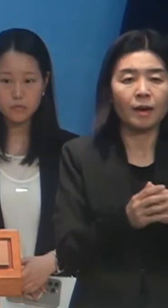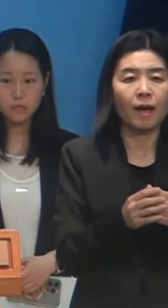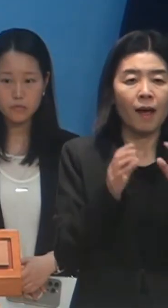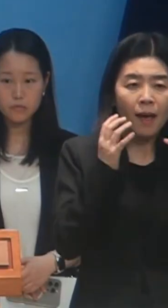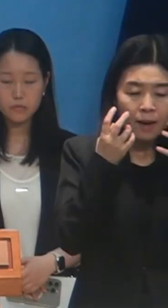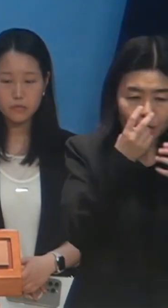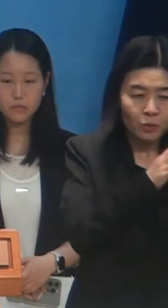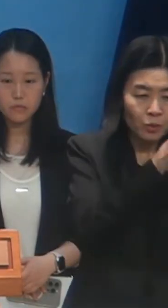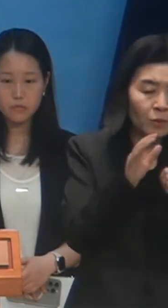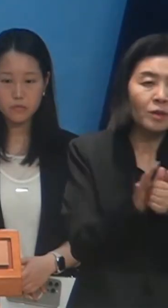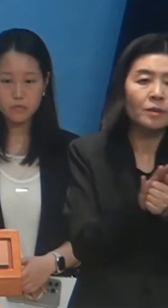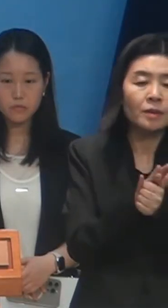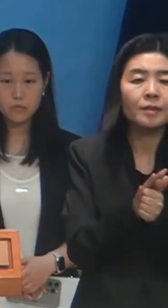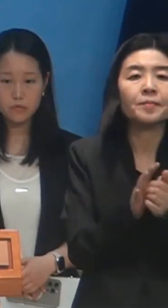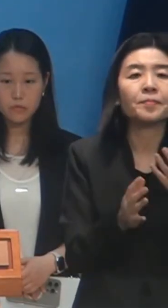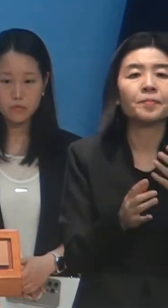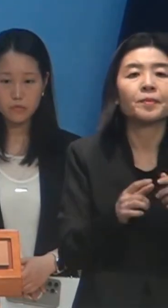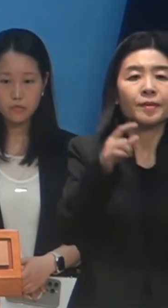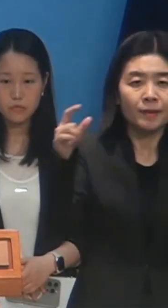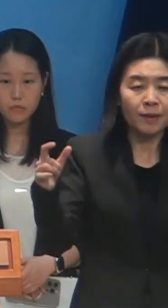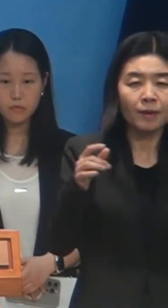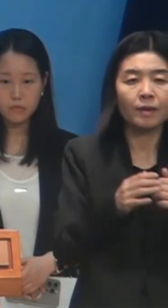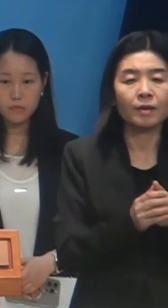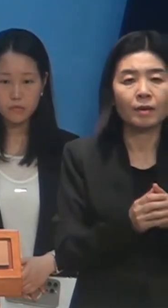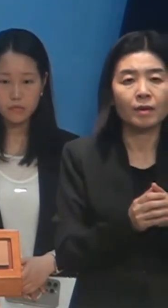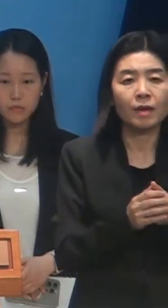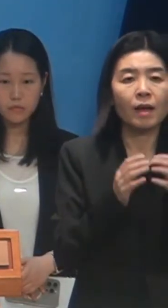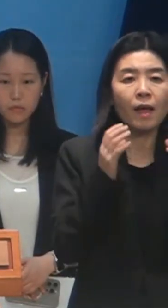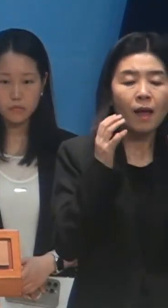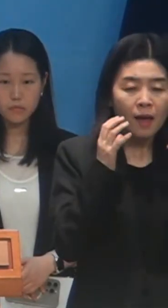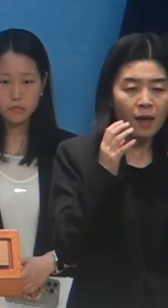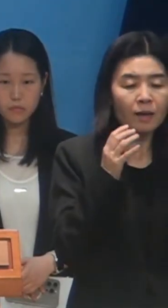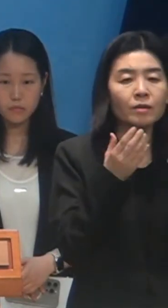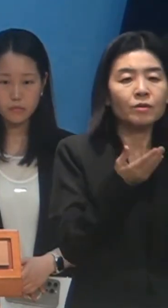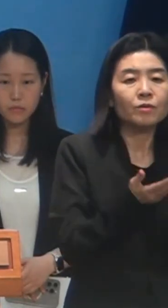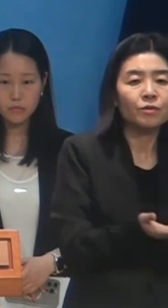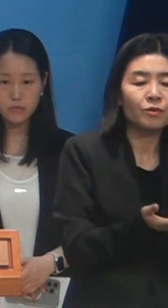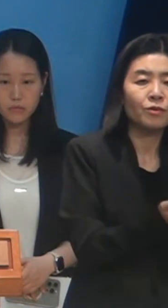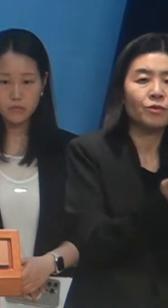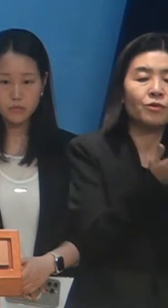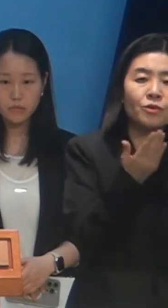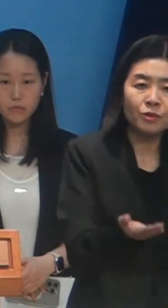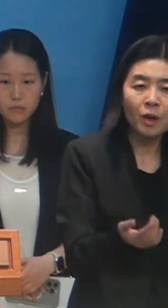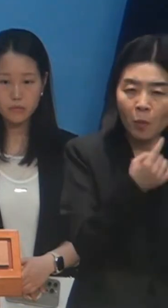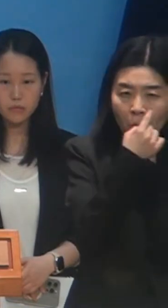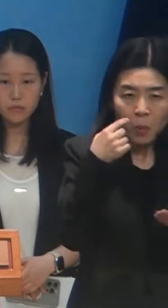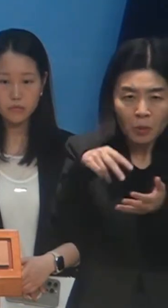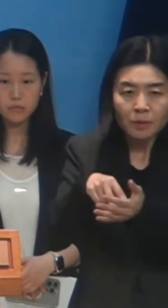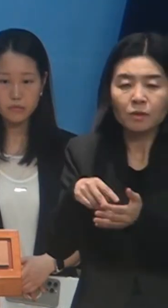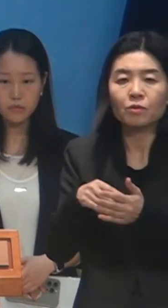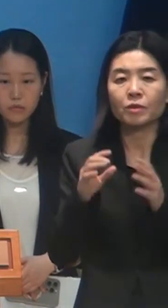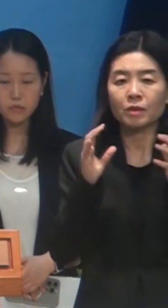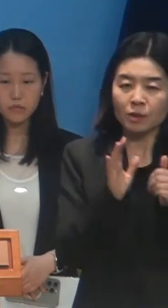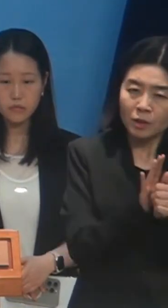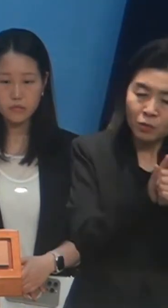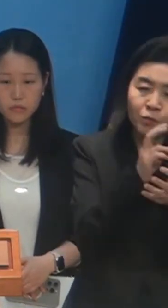아이돌봄 서비스 확대, 유급 난임치료 휴가 보장, 시간 반반 육아제 등 육아 지원제도